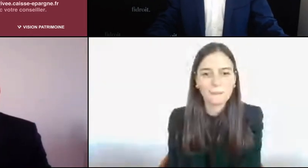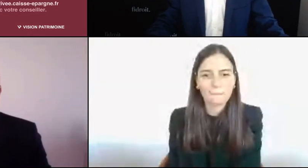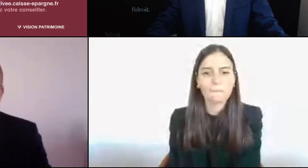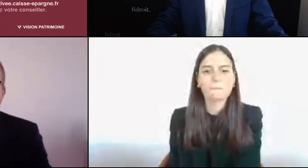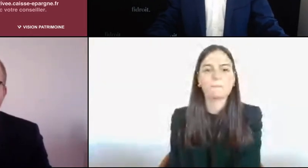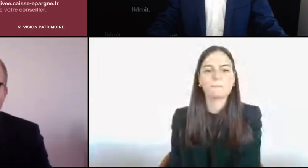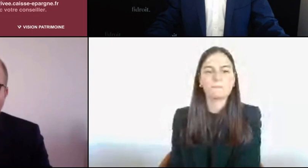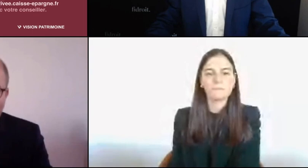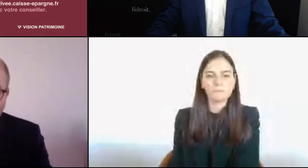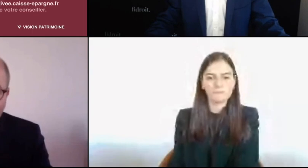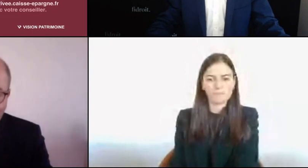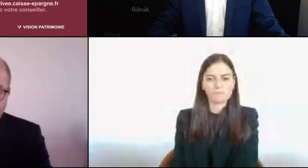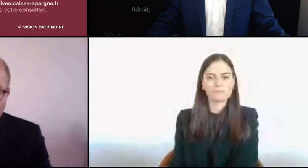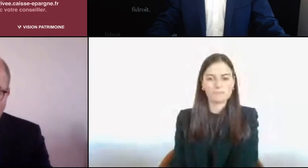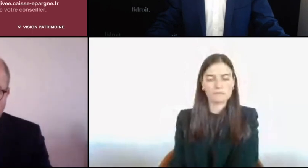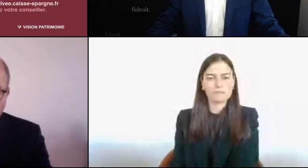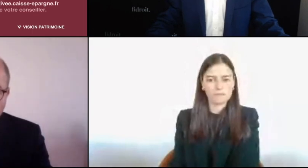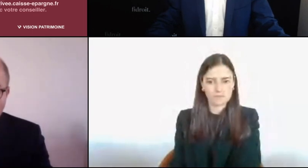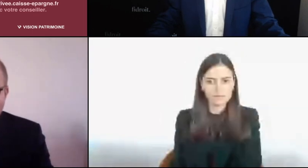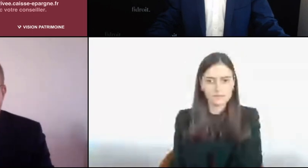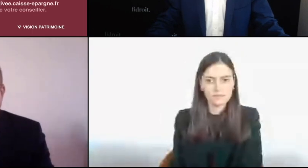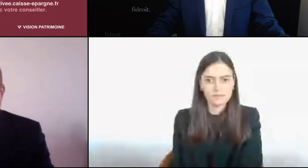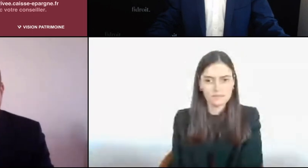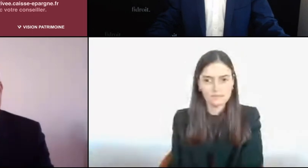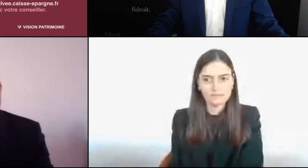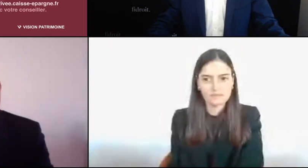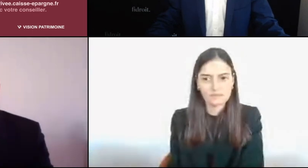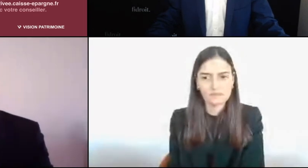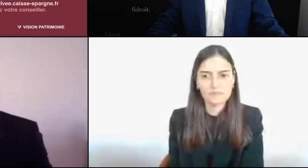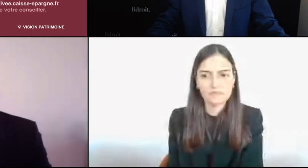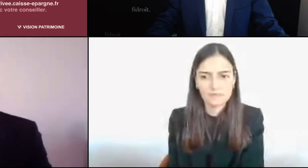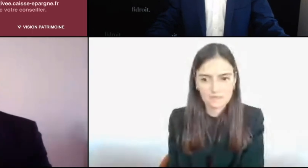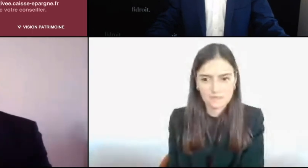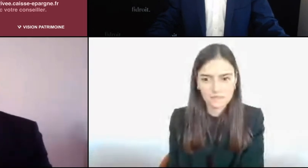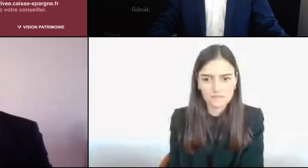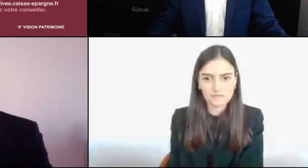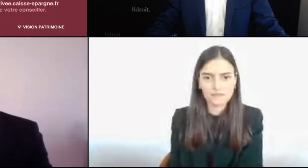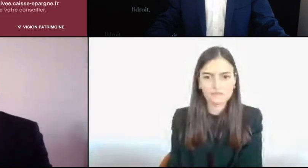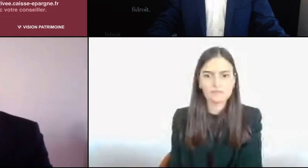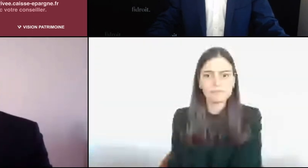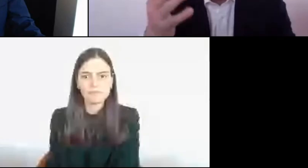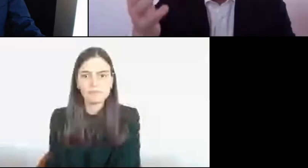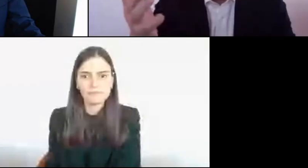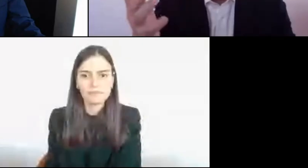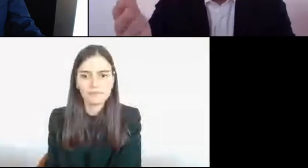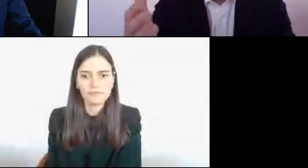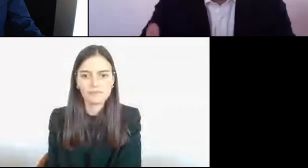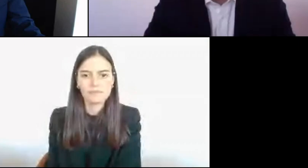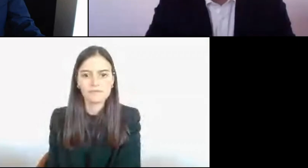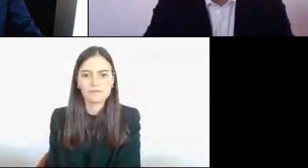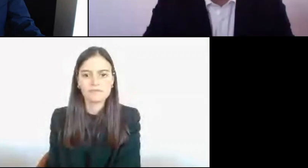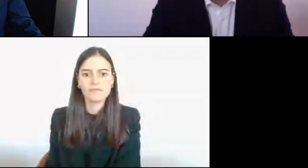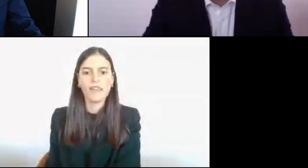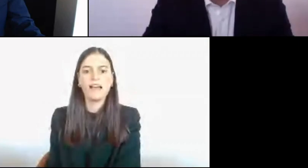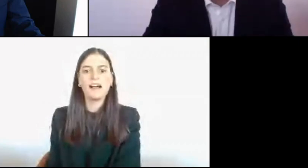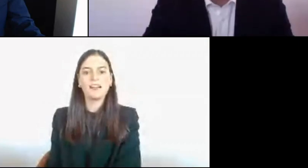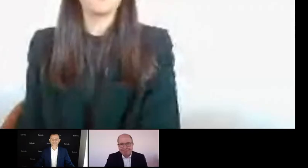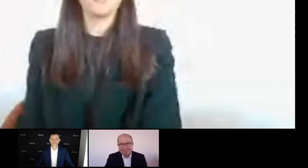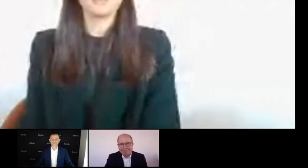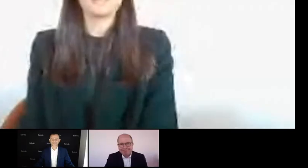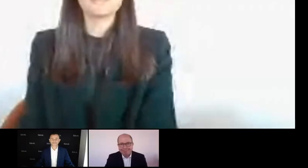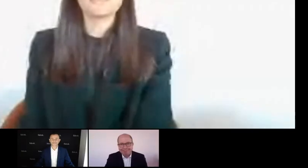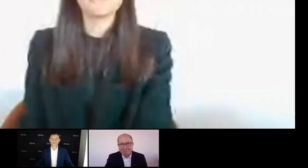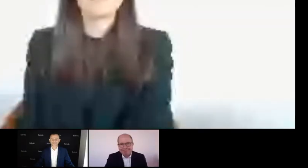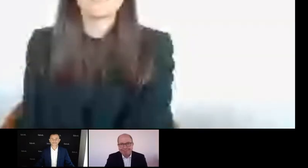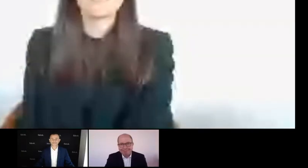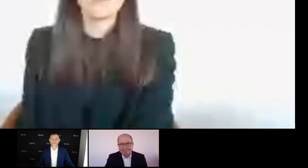PERP, son plan d'épargne entreprise ou son PERCO vers un PER ? Est-ce qu'on peut tout regrouper ?